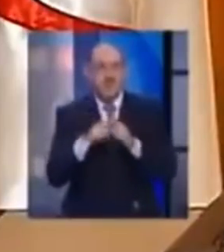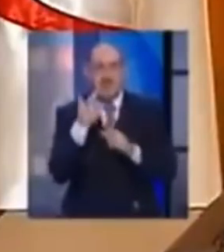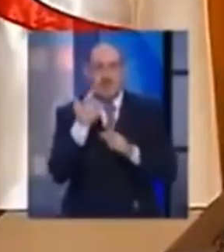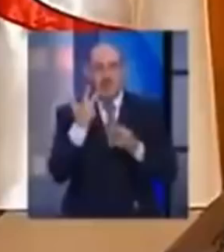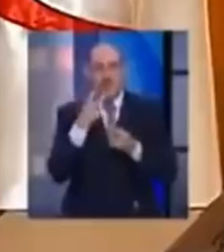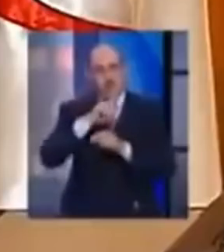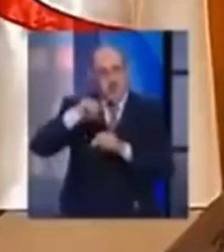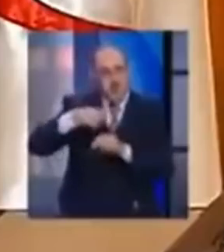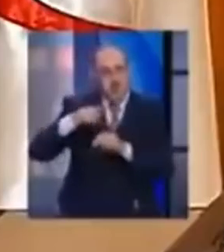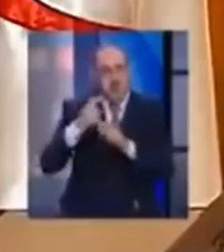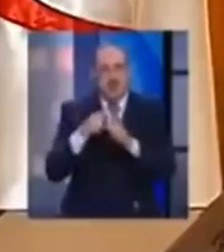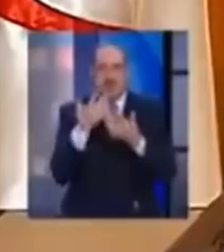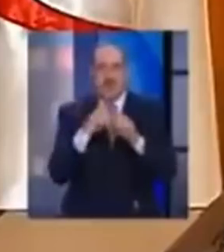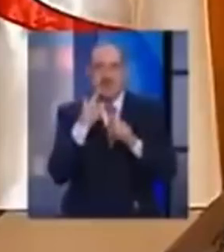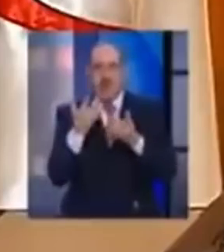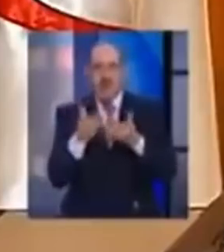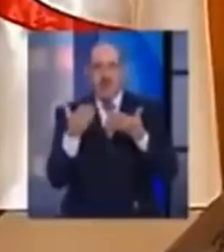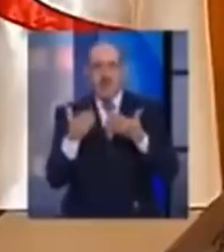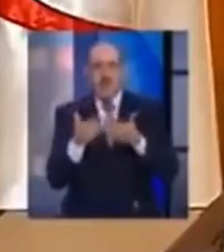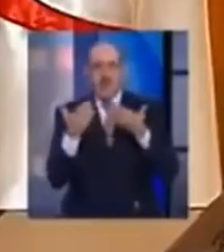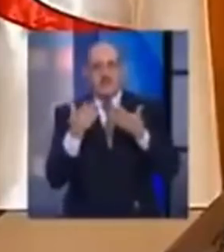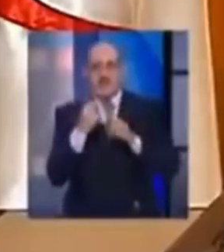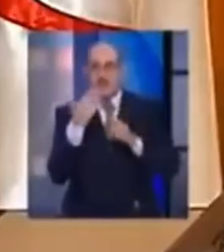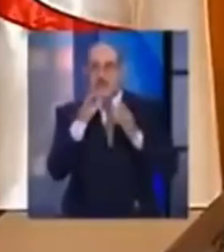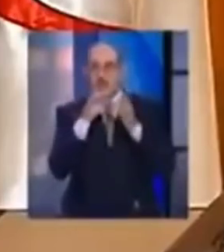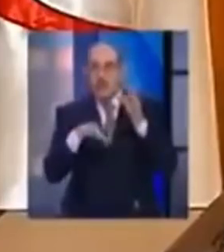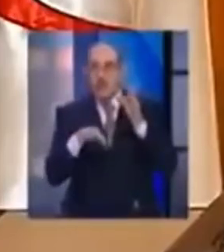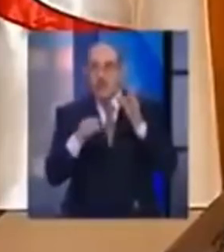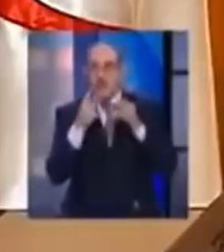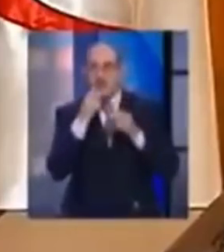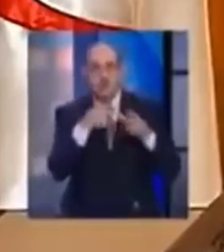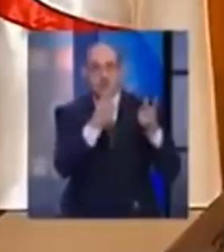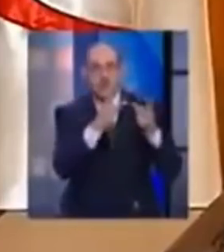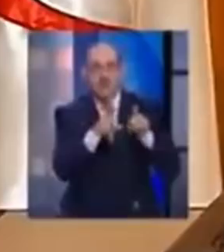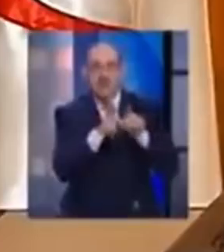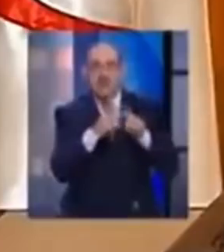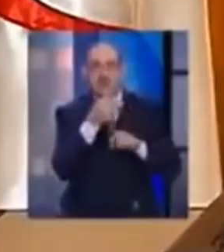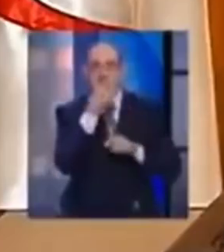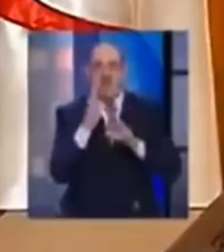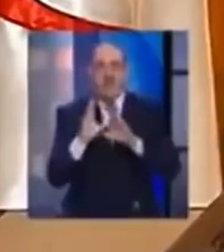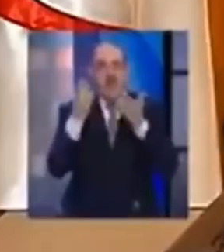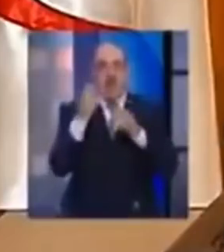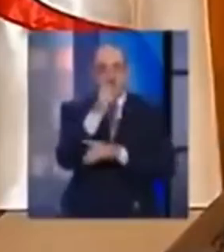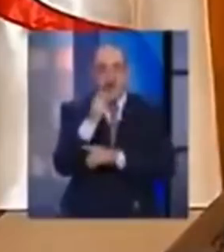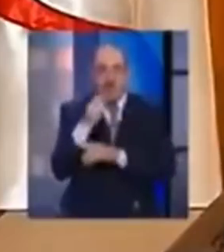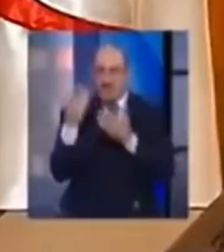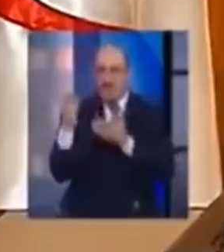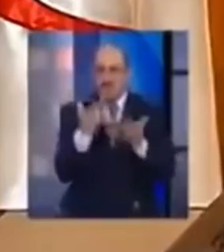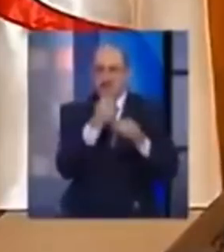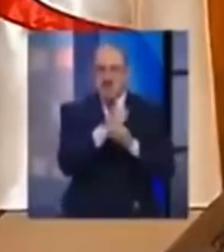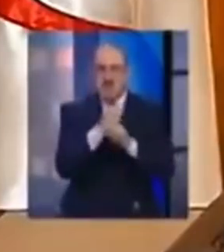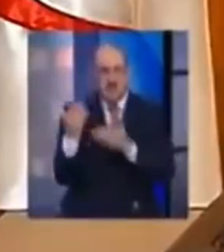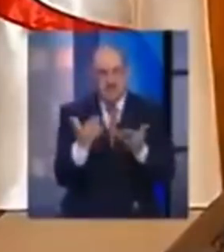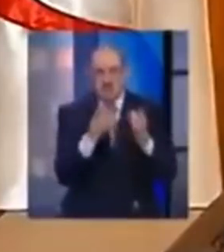بالتصريح فقط، صرح باللي غدير حزب، روح صرح باللي بغيت تدير جمعيه.